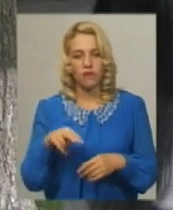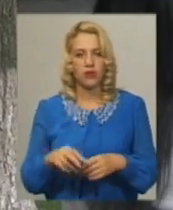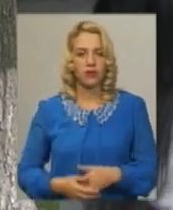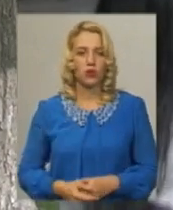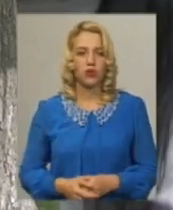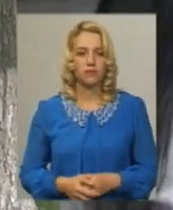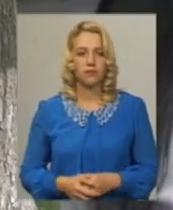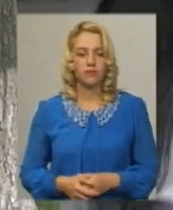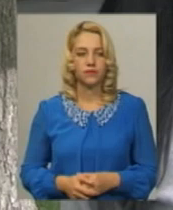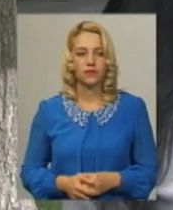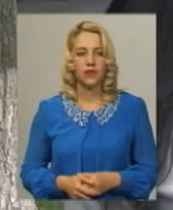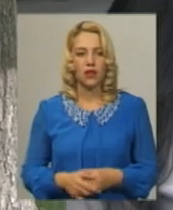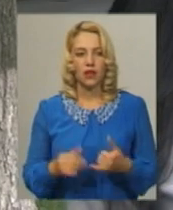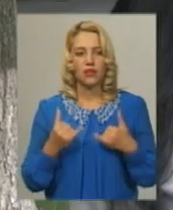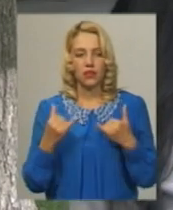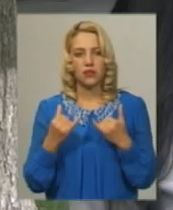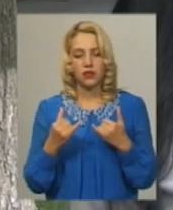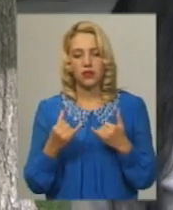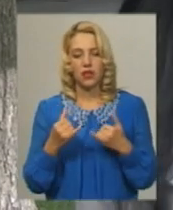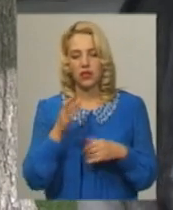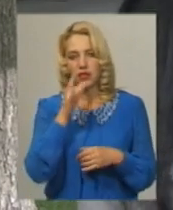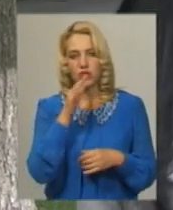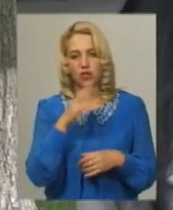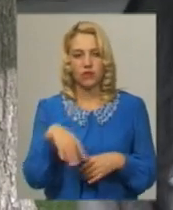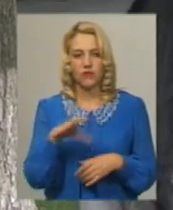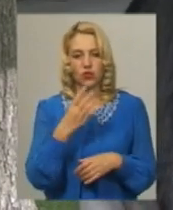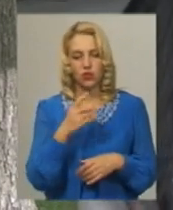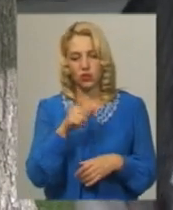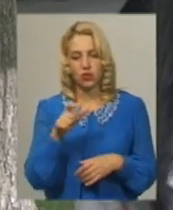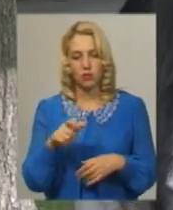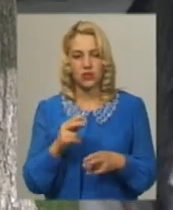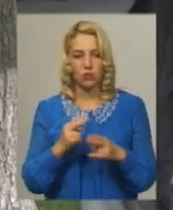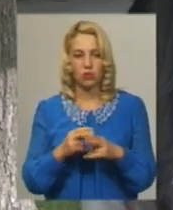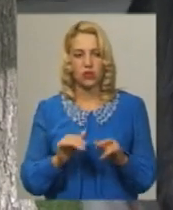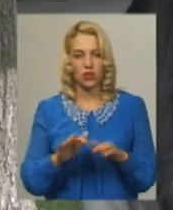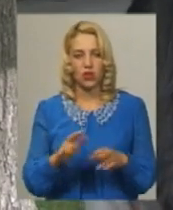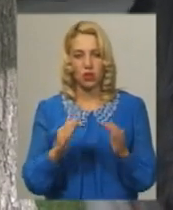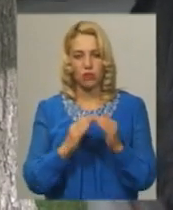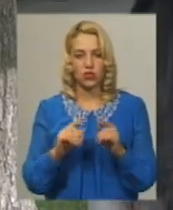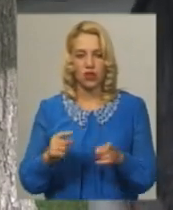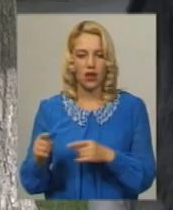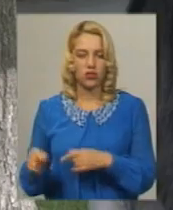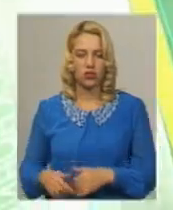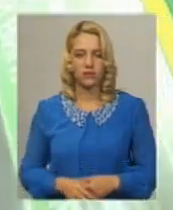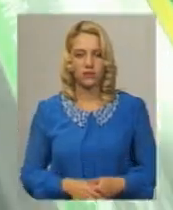волі. На даний час відносно усіх 4 осіб обрано запобіжні заходи в вигляді домашнього арешту.